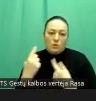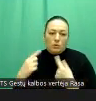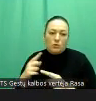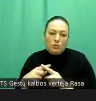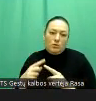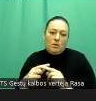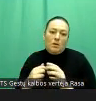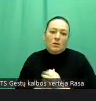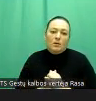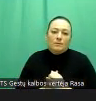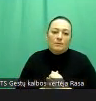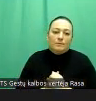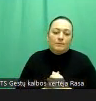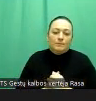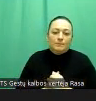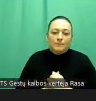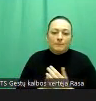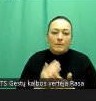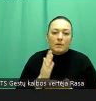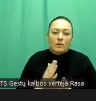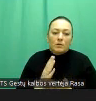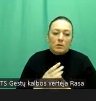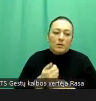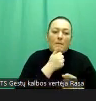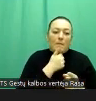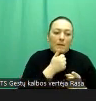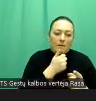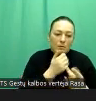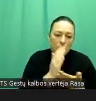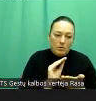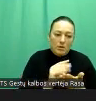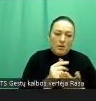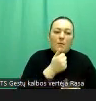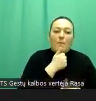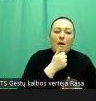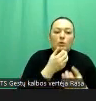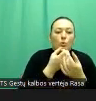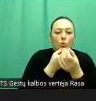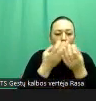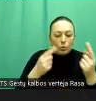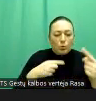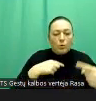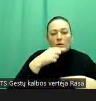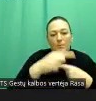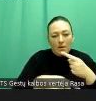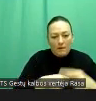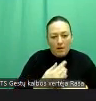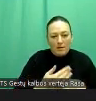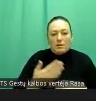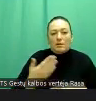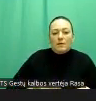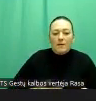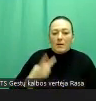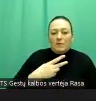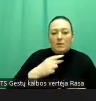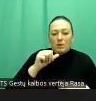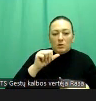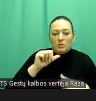pusės. Ir čia yra pavyzdžių, pavyzdžiui, kultūros paveldas, gyvenimas 20-ame amžiuje